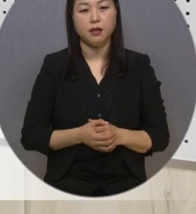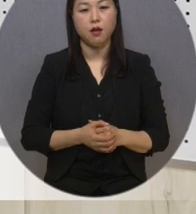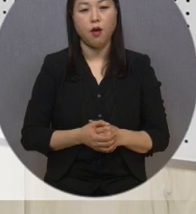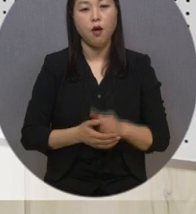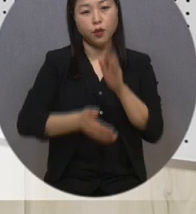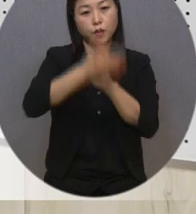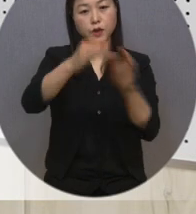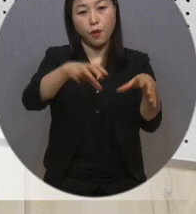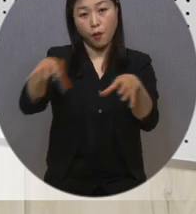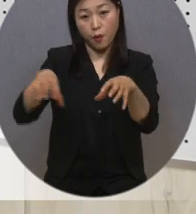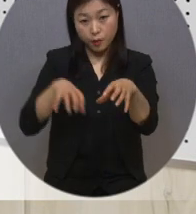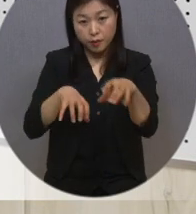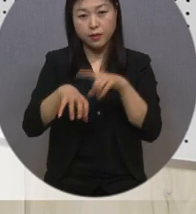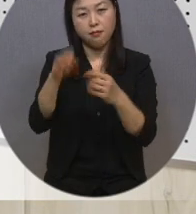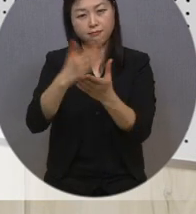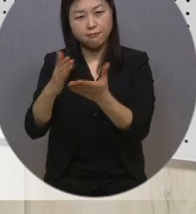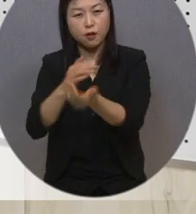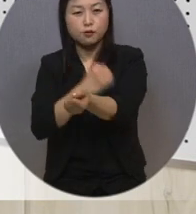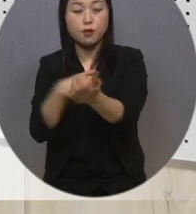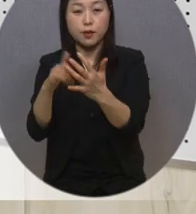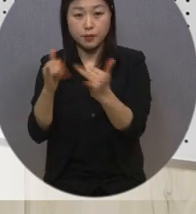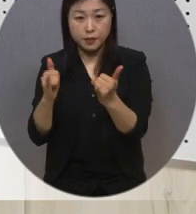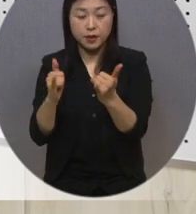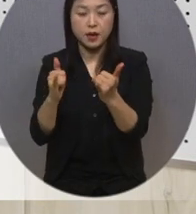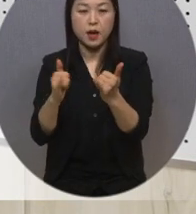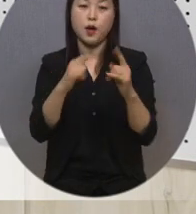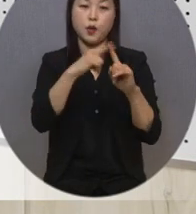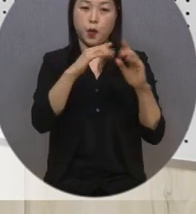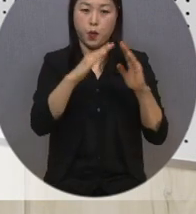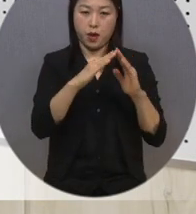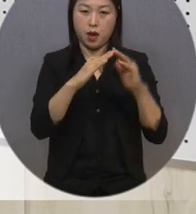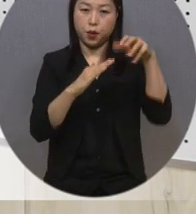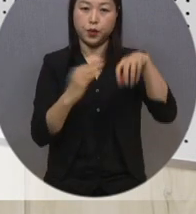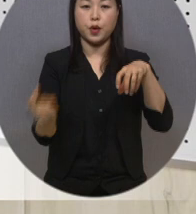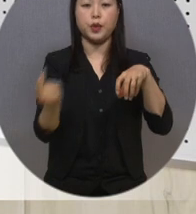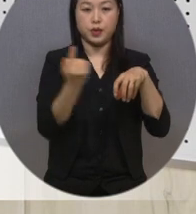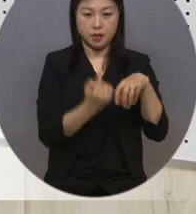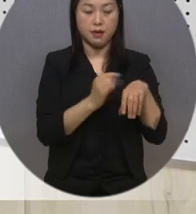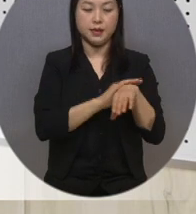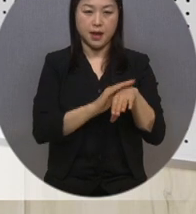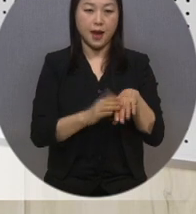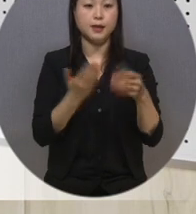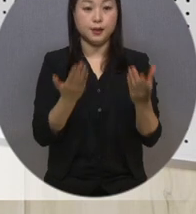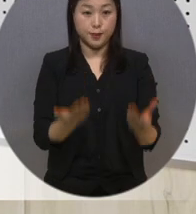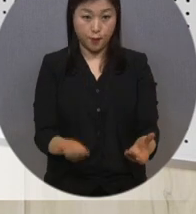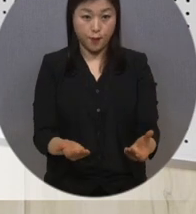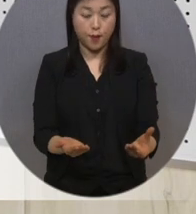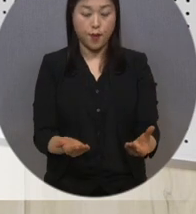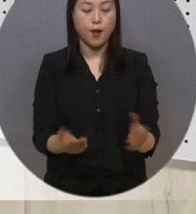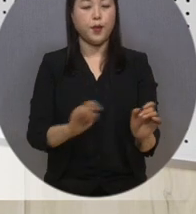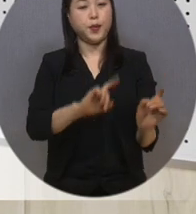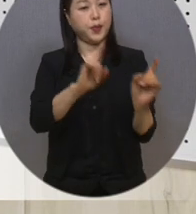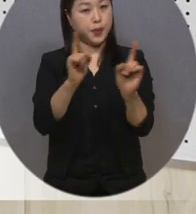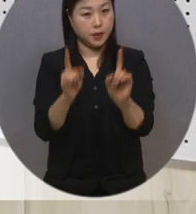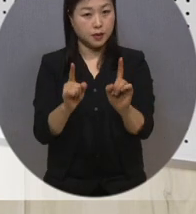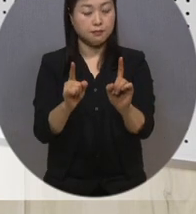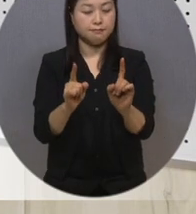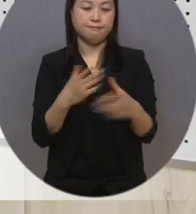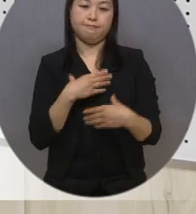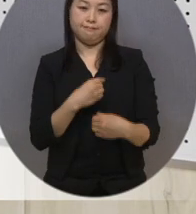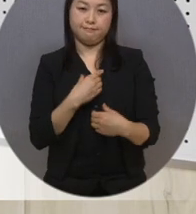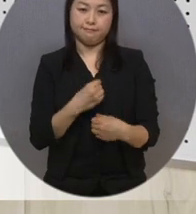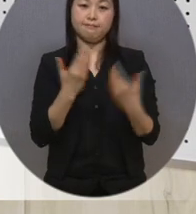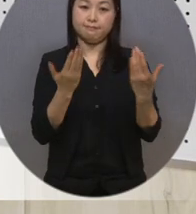수고하고 있으시는 많은 분들이 또 잠시나마 또 이 공간을 통해서 잘 쉬시고 또 재충전하시고